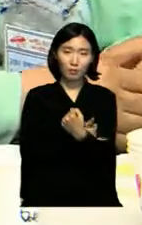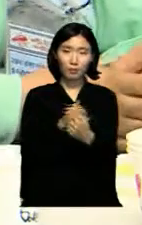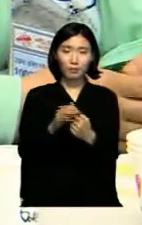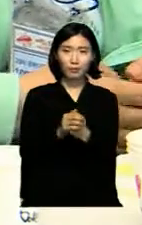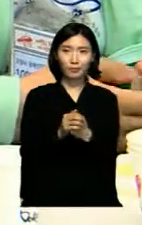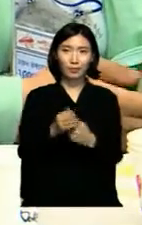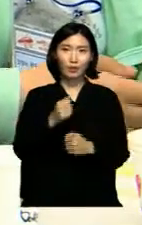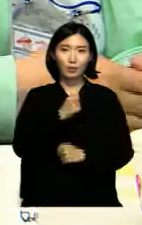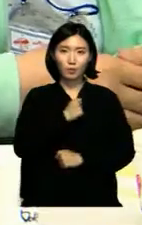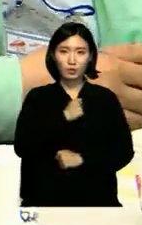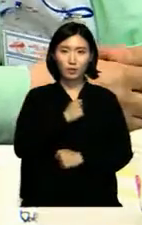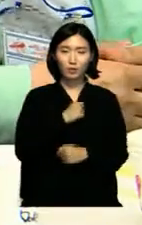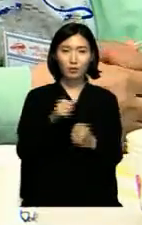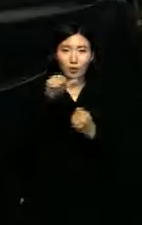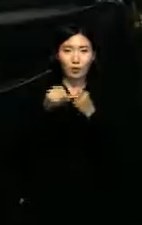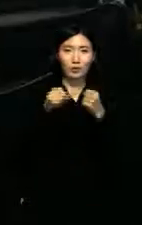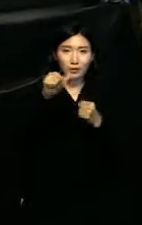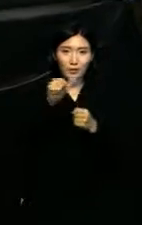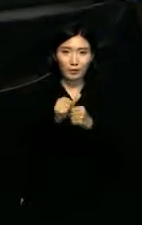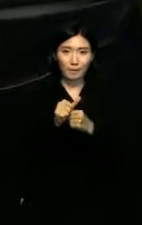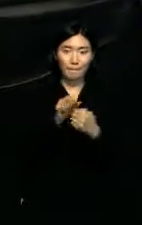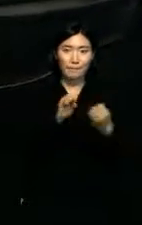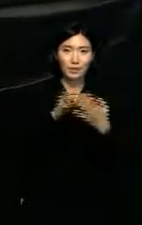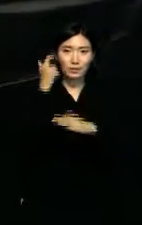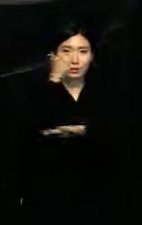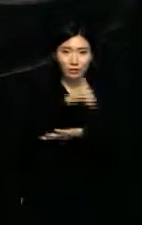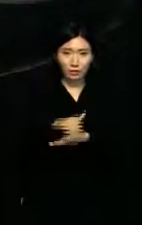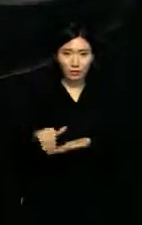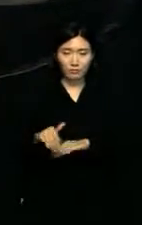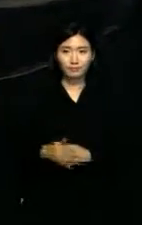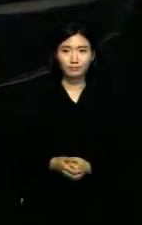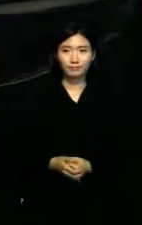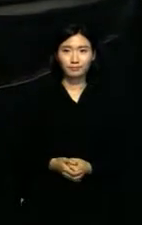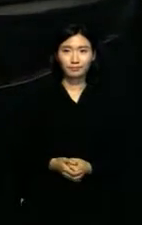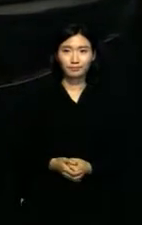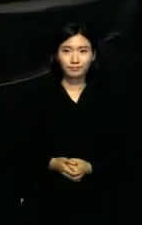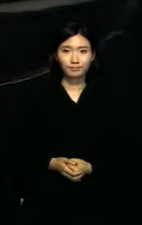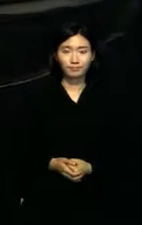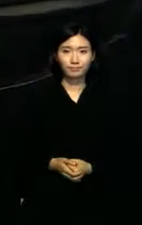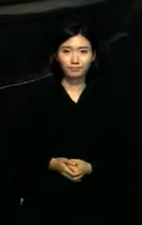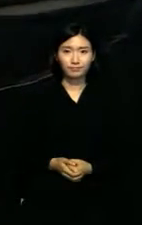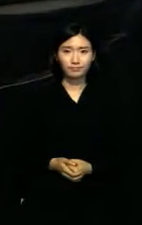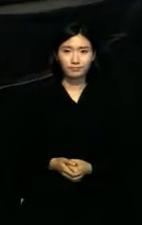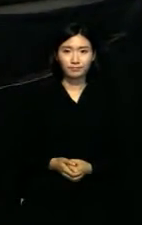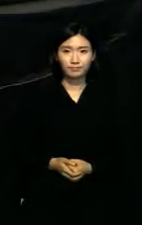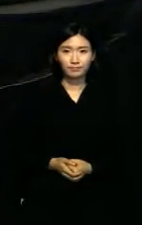계획에 반영할 계획입니다. 서울 경기 케이블TV 이상범입니다.